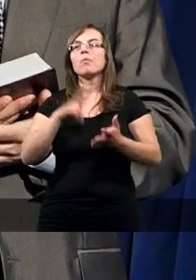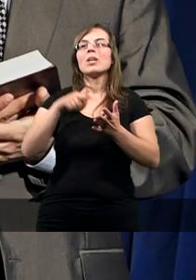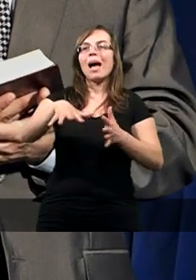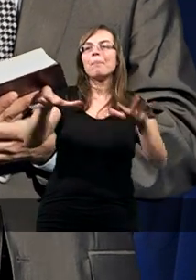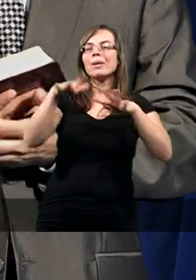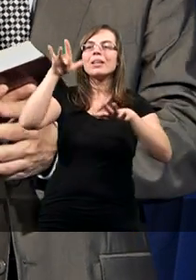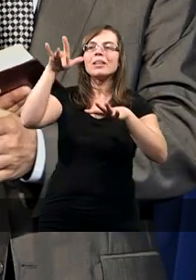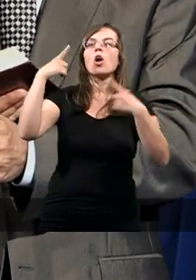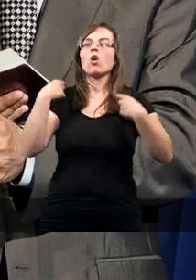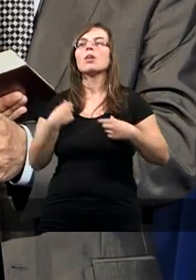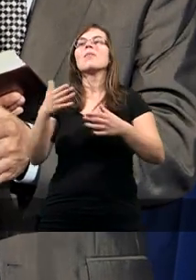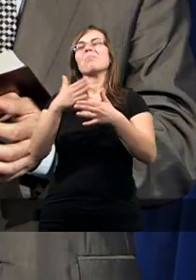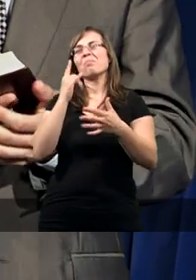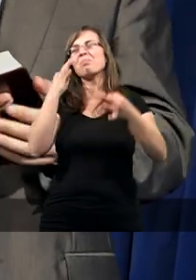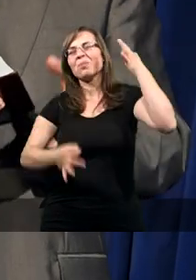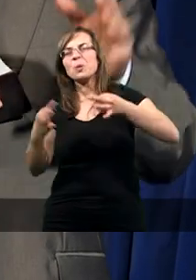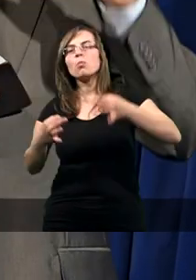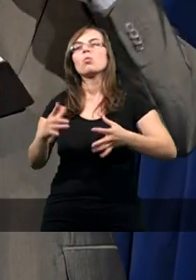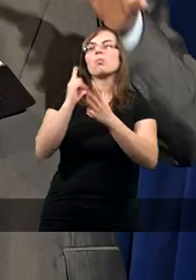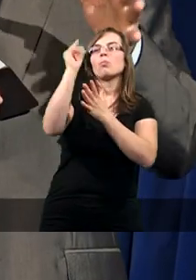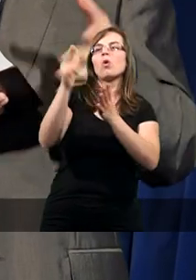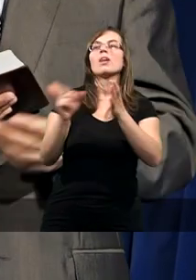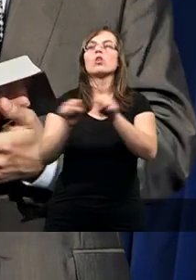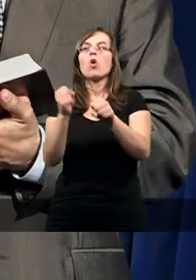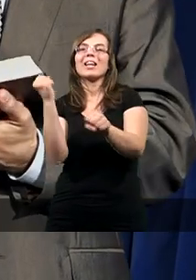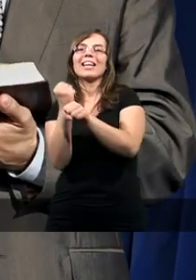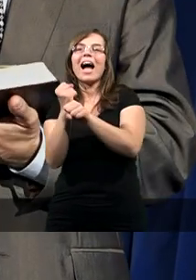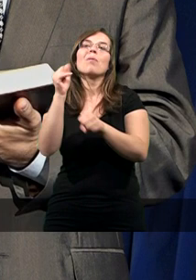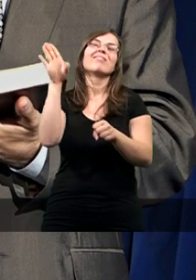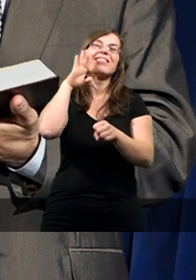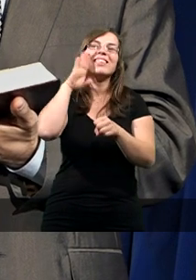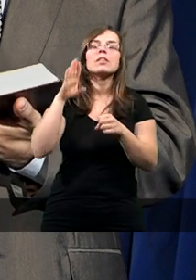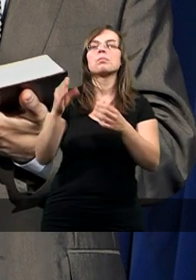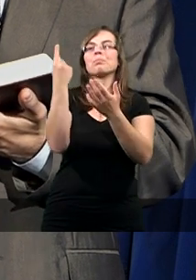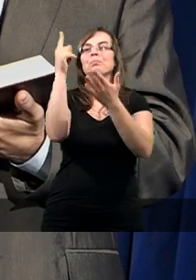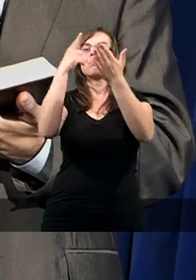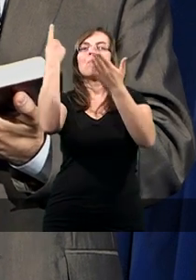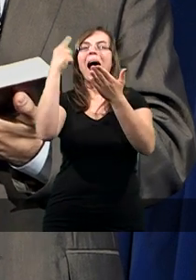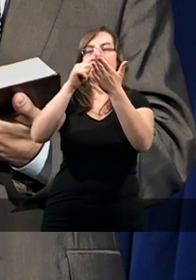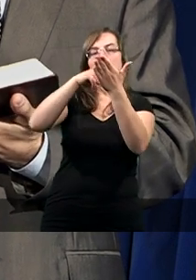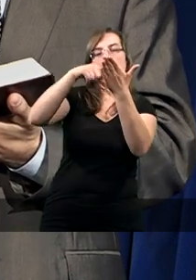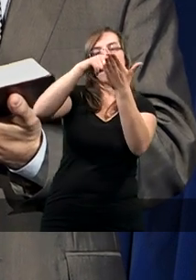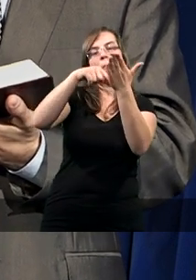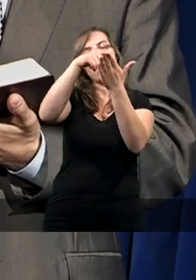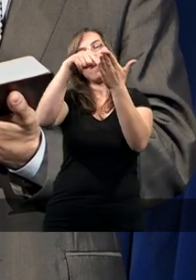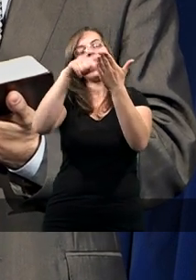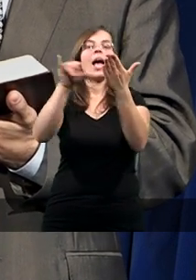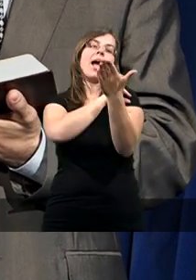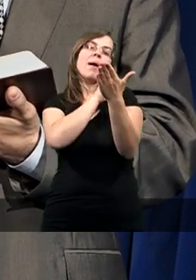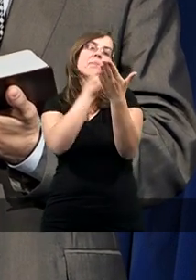miejscu Jezusa, to przypuszczam, żebym poszedł do najbliższej skały i tym samym palcem napisałbym na skalę